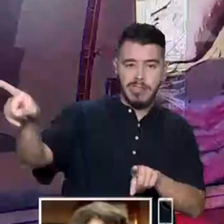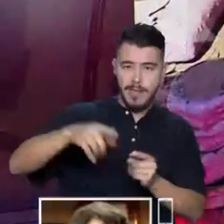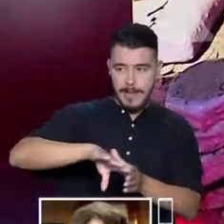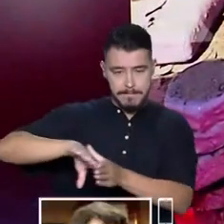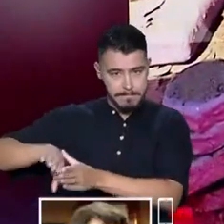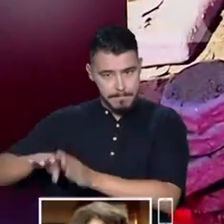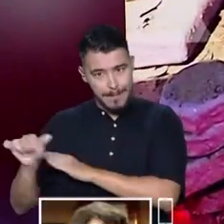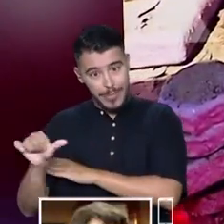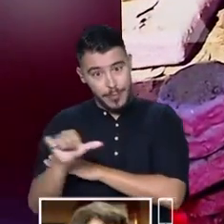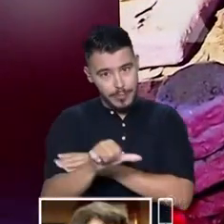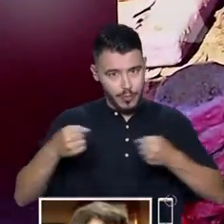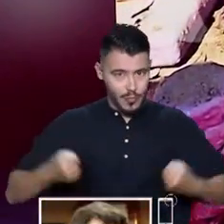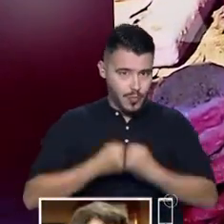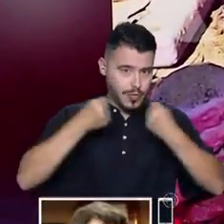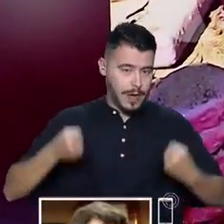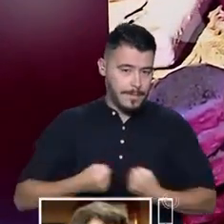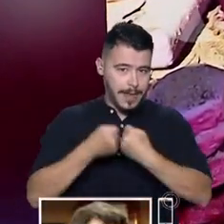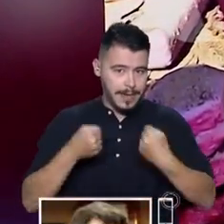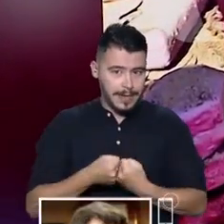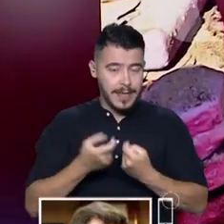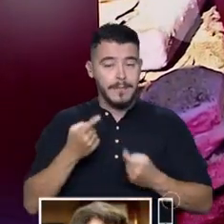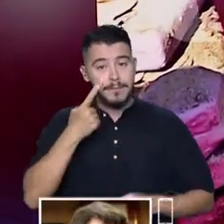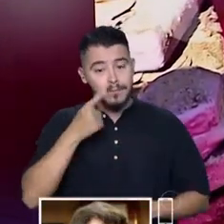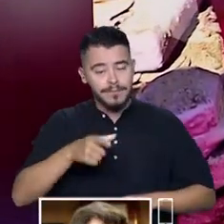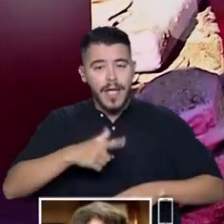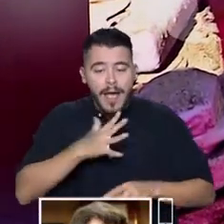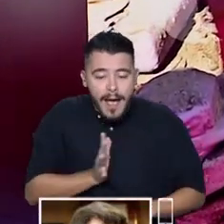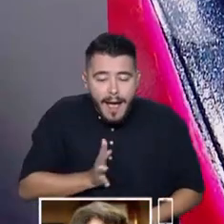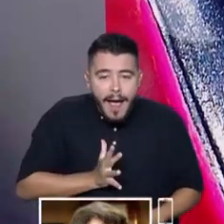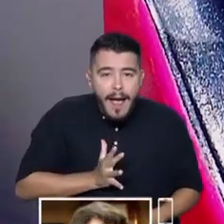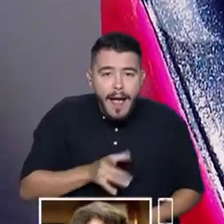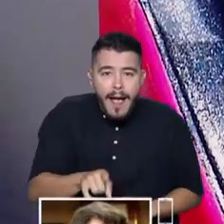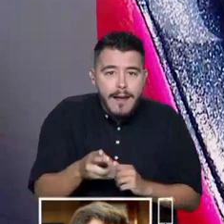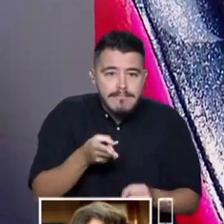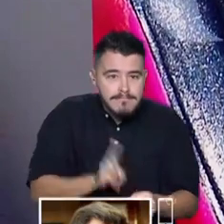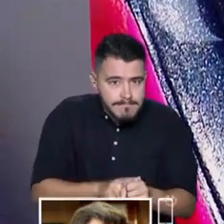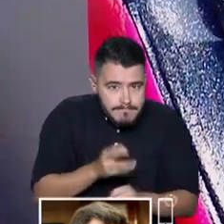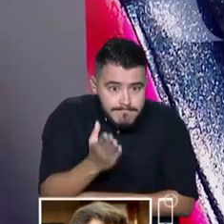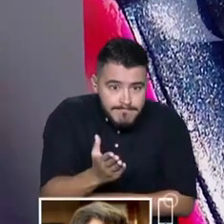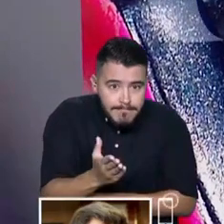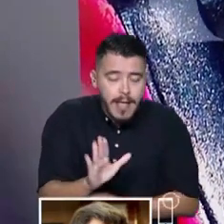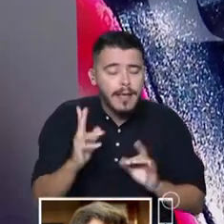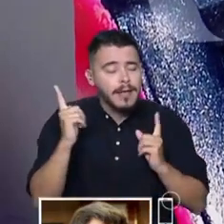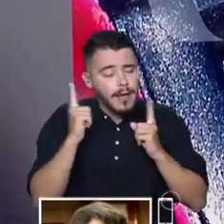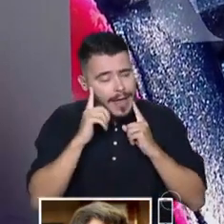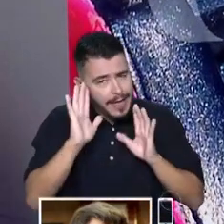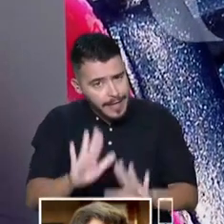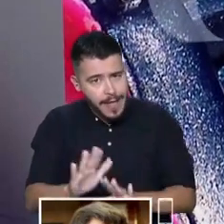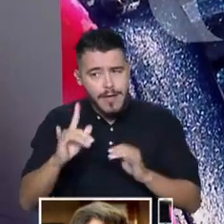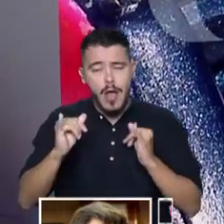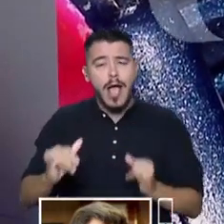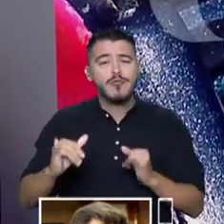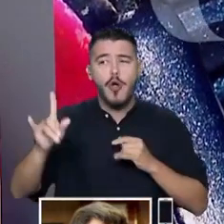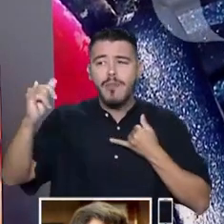έχουμε τη δραματική κατάληξη, το θάνατο του παιδιού, να ρωτήσω ένα-δύο πράγματα. Καταλαβαίνω ότι ακόμα δεν έχετε έρθει σε επαφή με τον εντολέα σας, άρα ίσως και